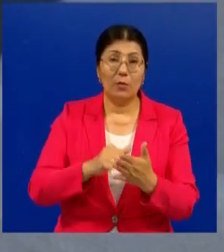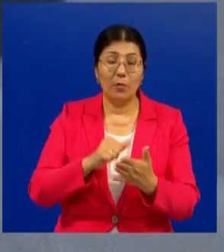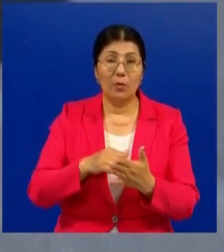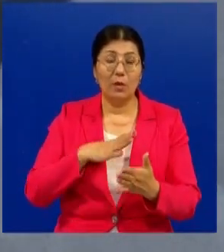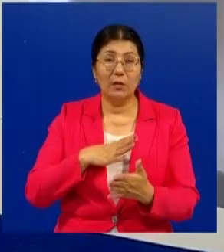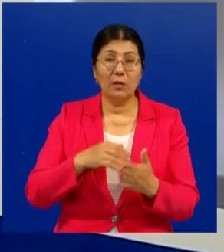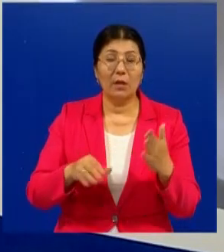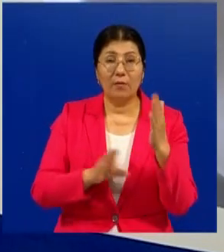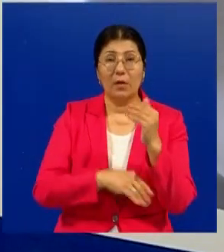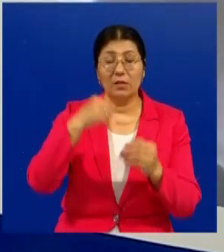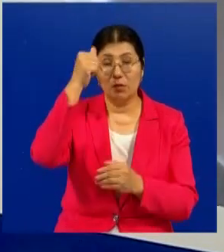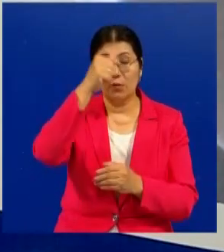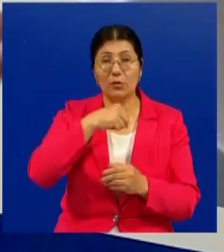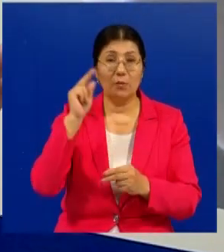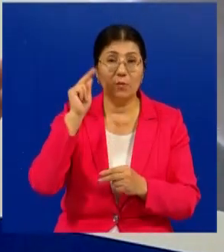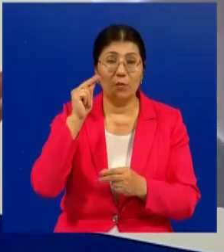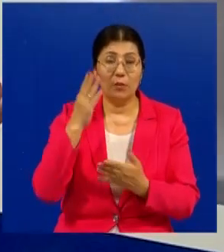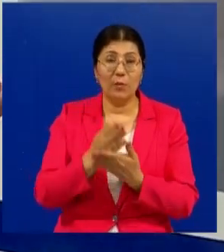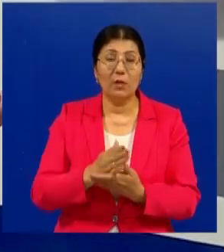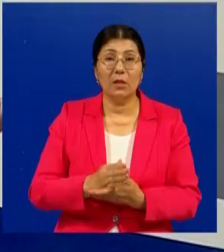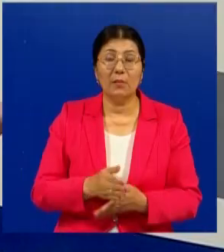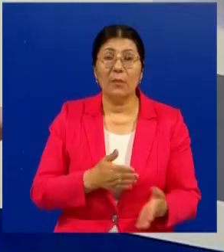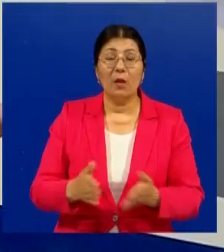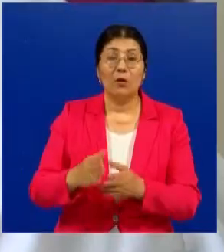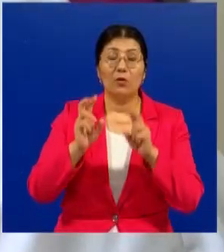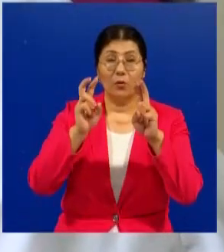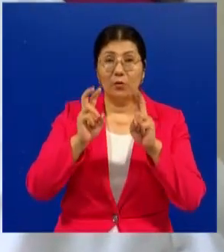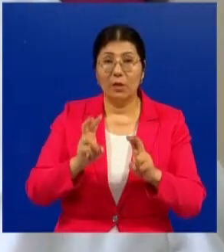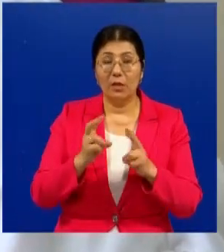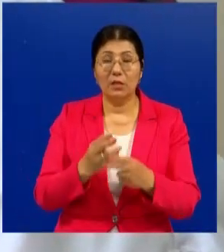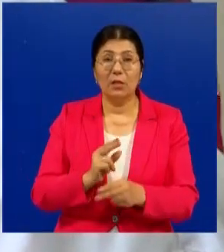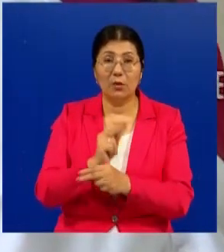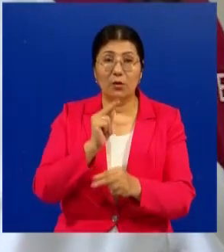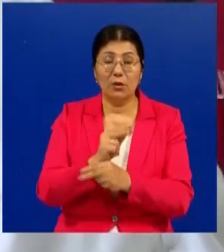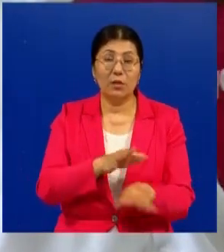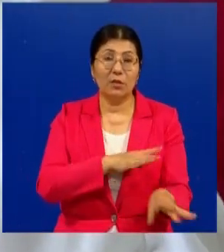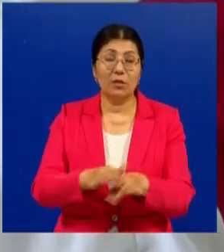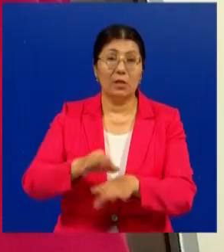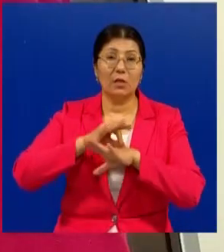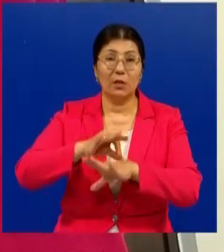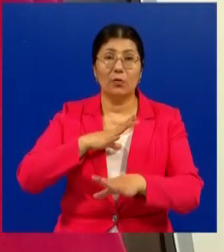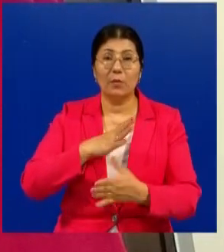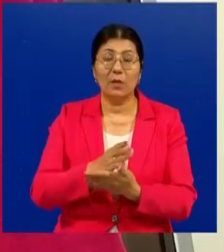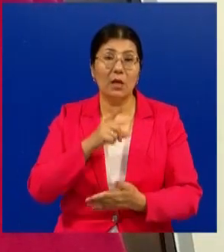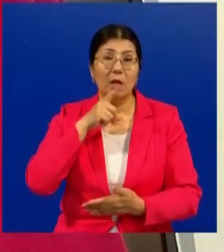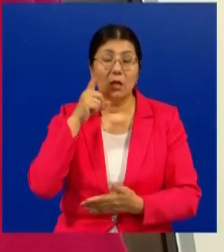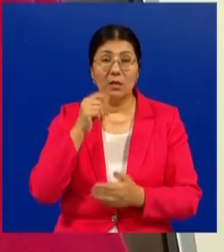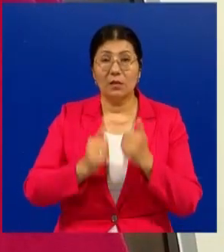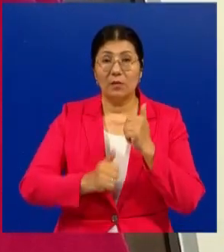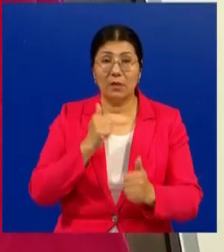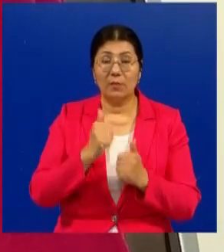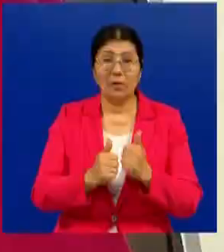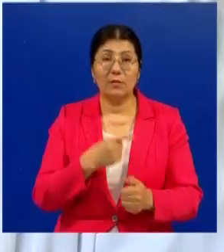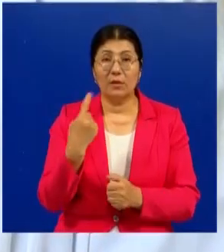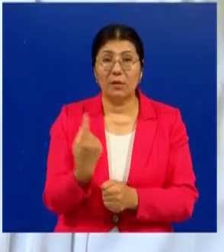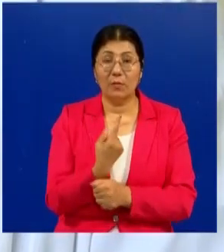жылының соңында оқушыларға жол ережелерін және алғашқы медициналық көмек көрсетуді үйрететін шаралар өтті. Жас инспекторлар сайысын